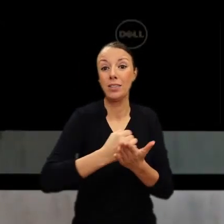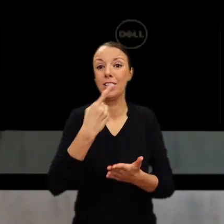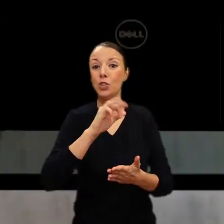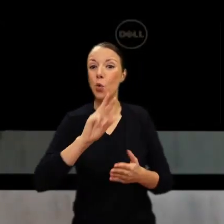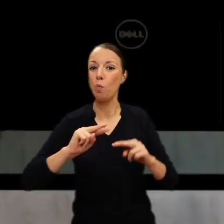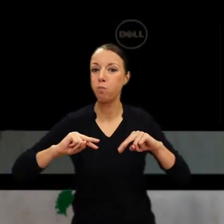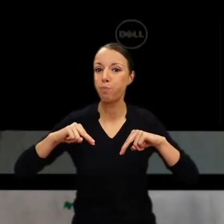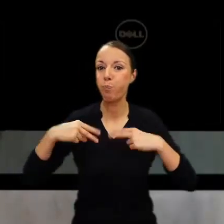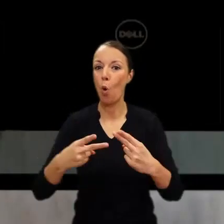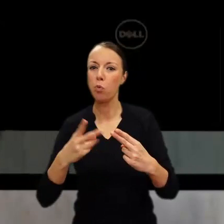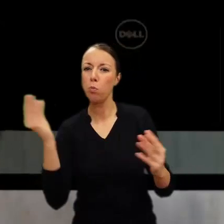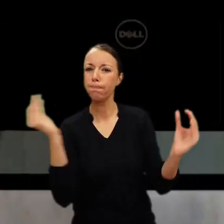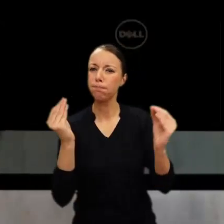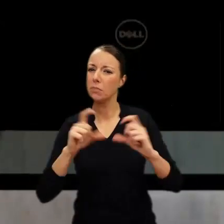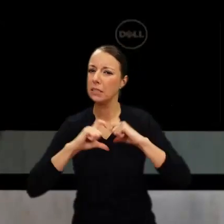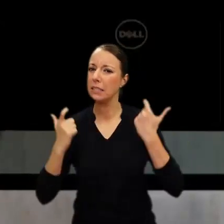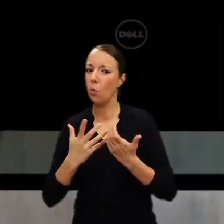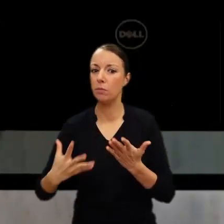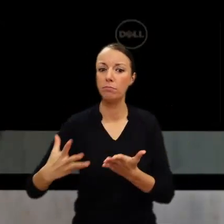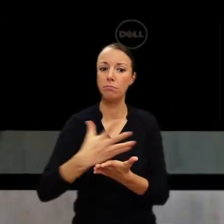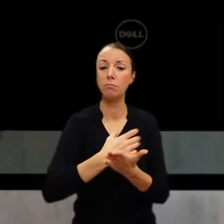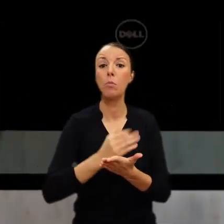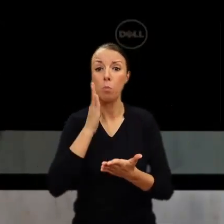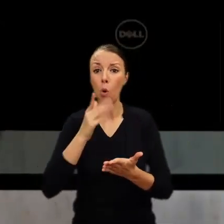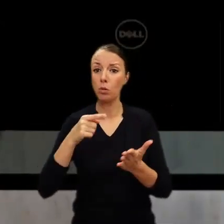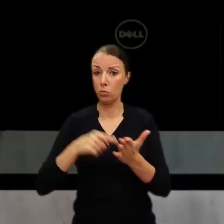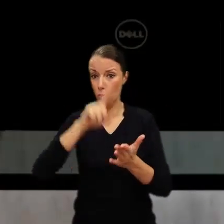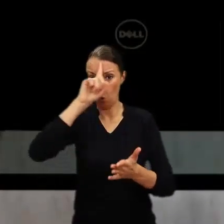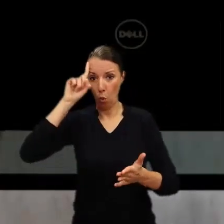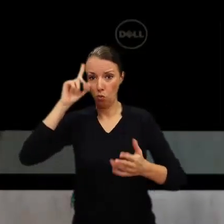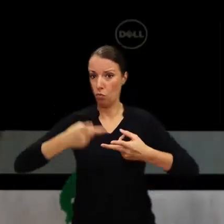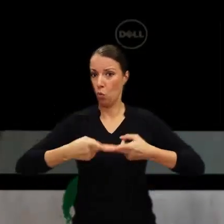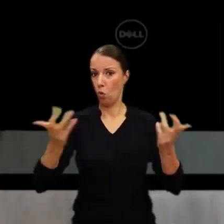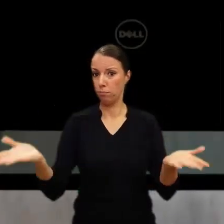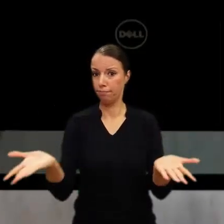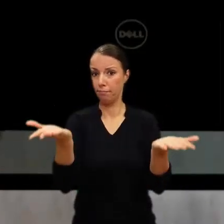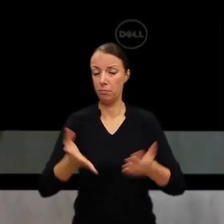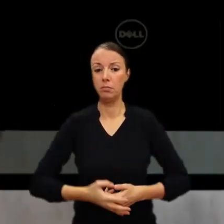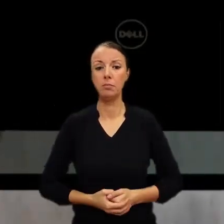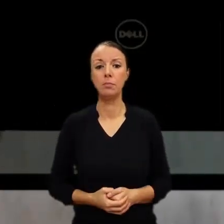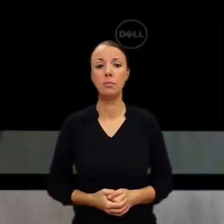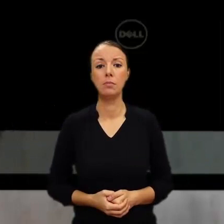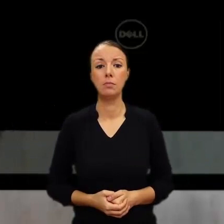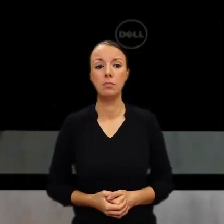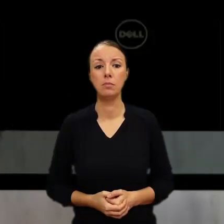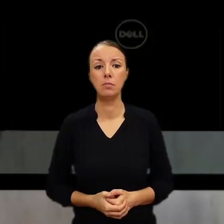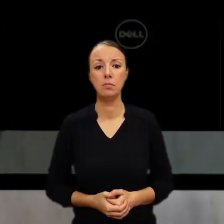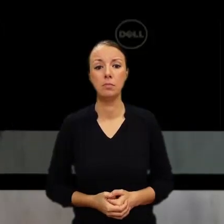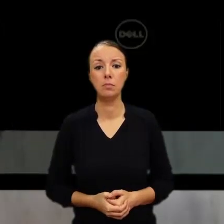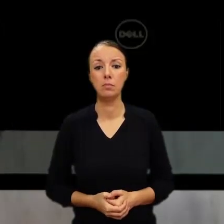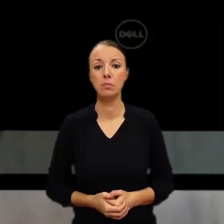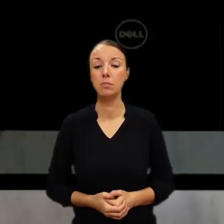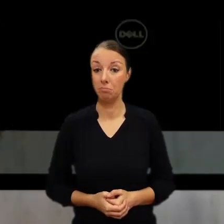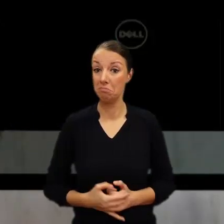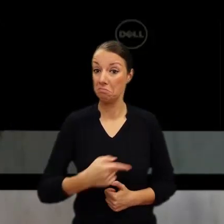Od 30 lat staram się, starałem się, bo już teraz prawie się udało,